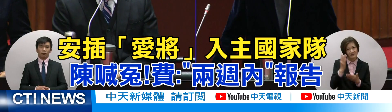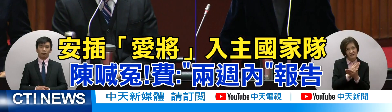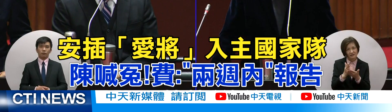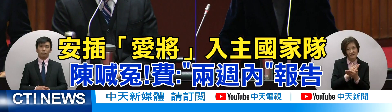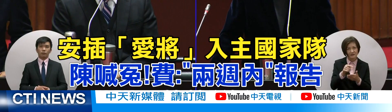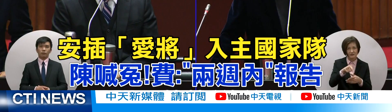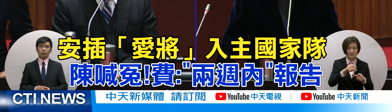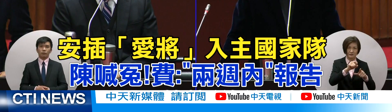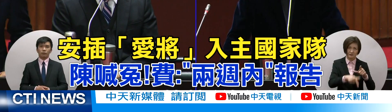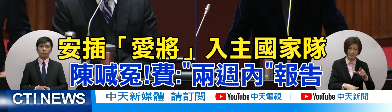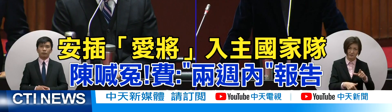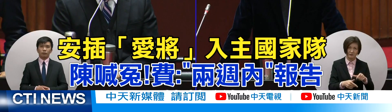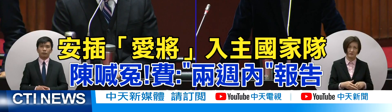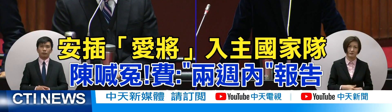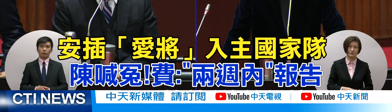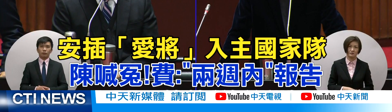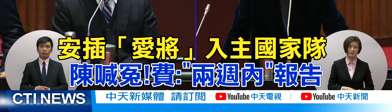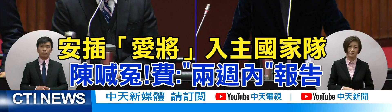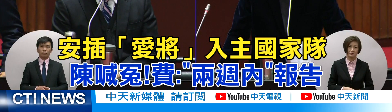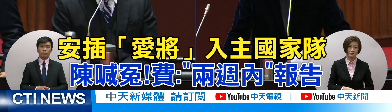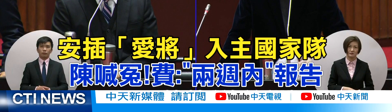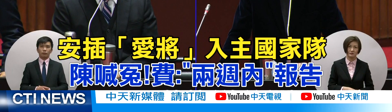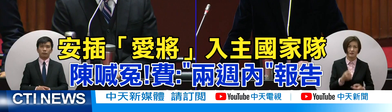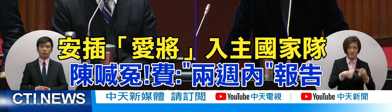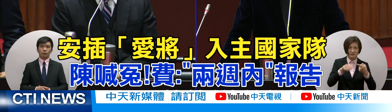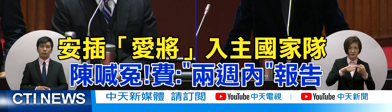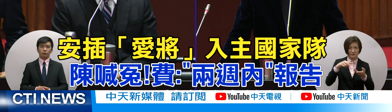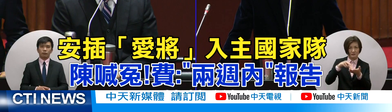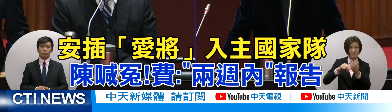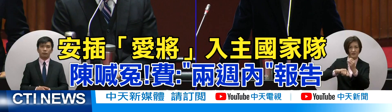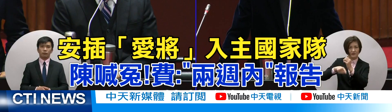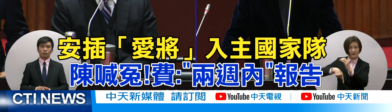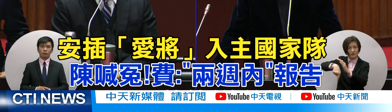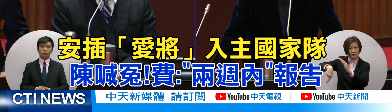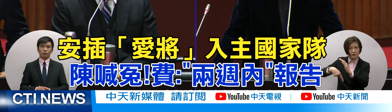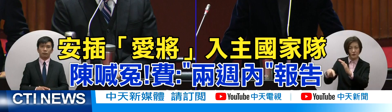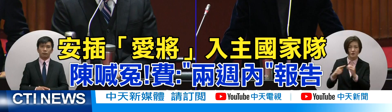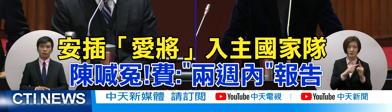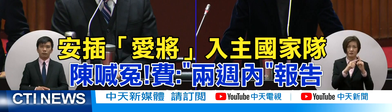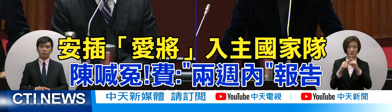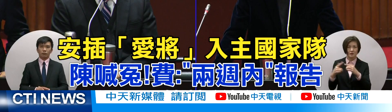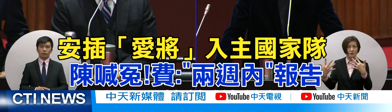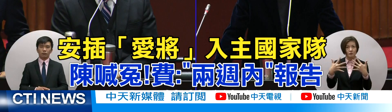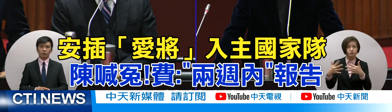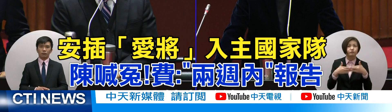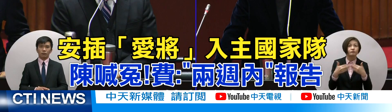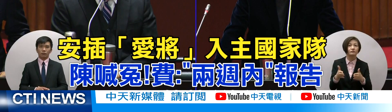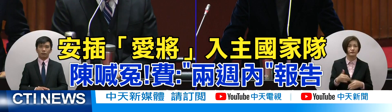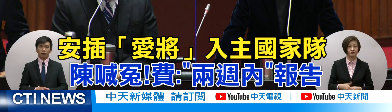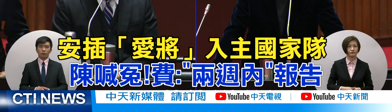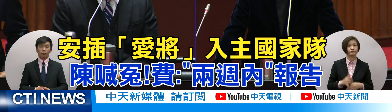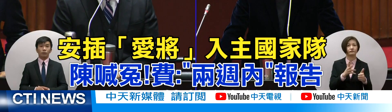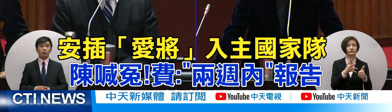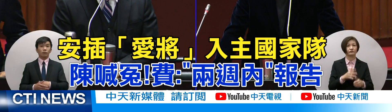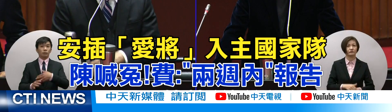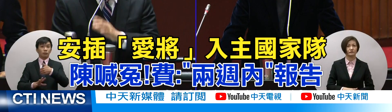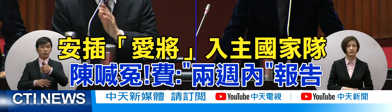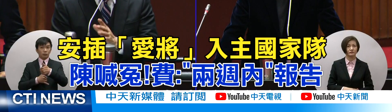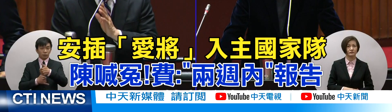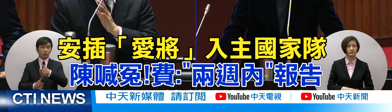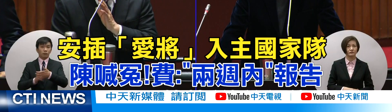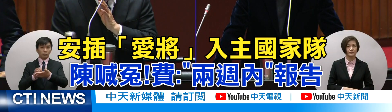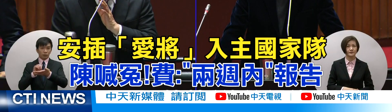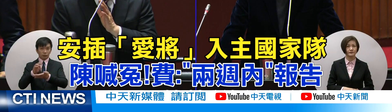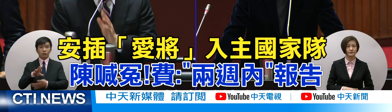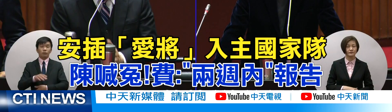该接受人民的监督到立法院来？你觉得该还是不该嘛？ 跟委说明，我 接受